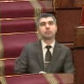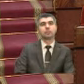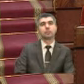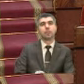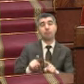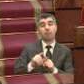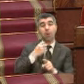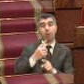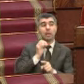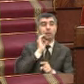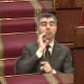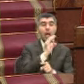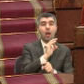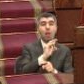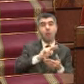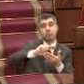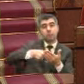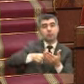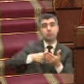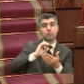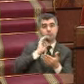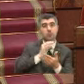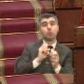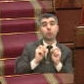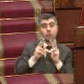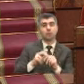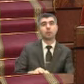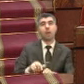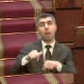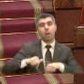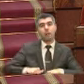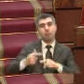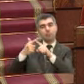هذا القرار سيحسب له القرار، والوزير السي محمد بن شعبون، ونوه كذلك